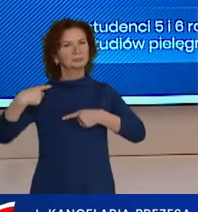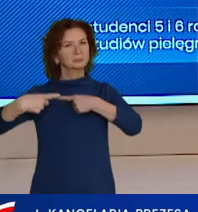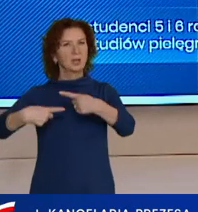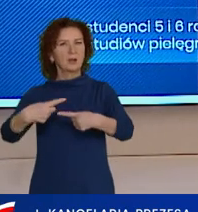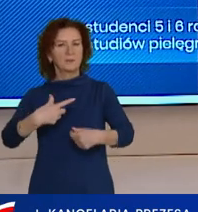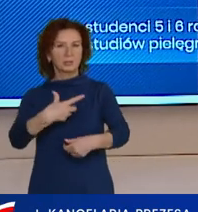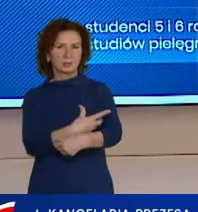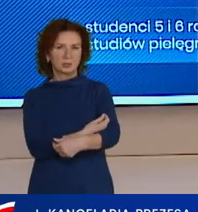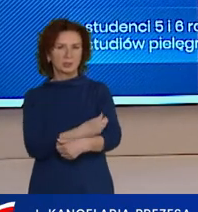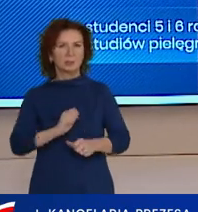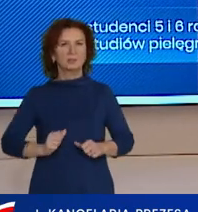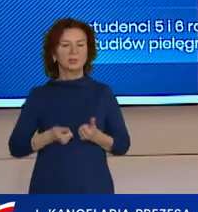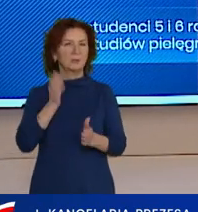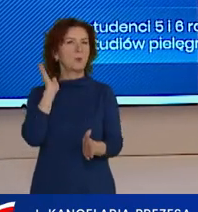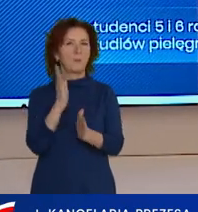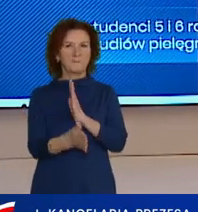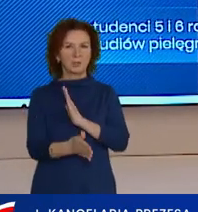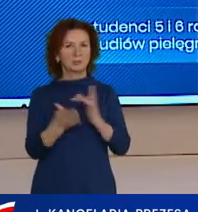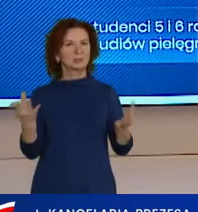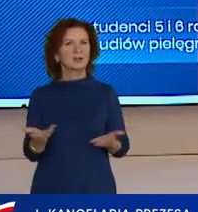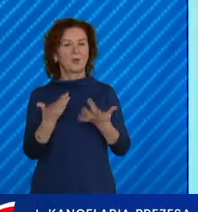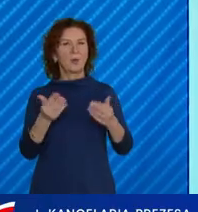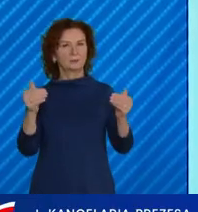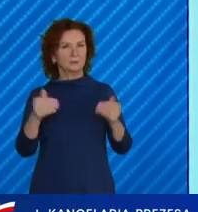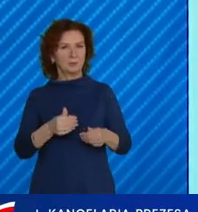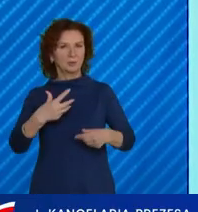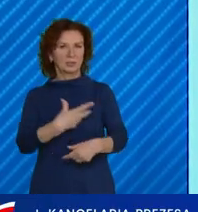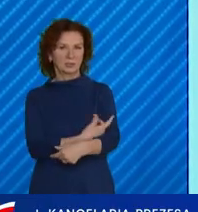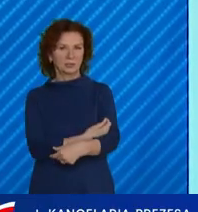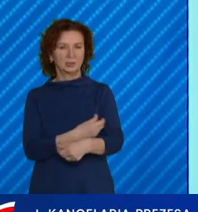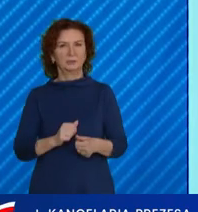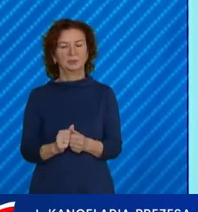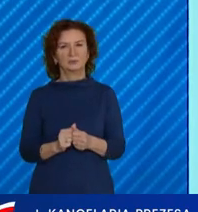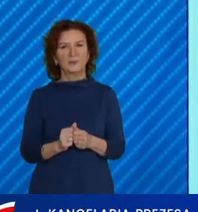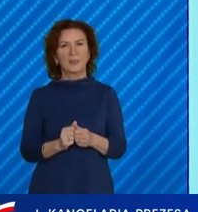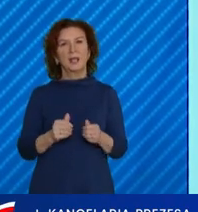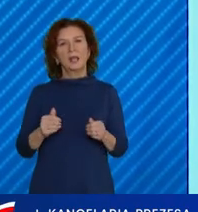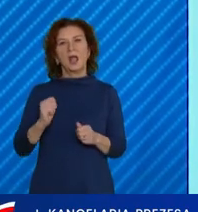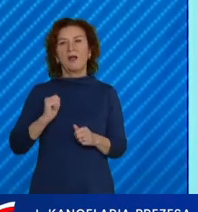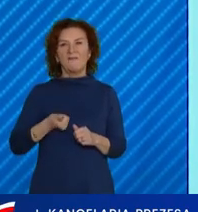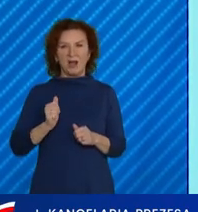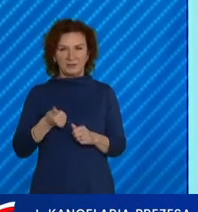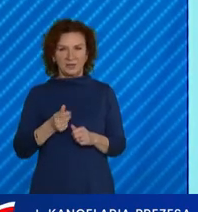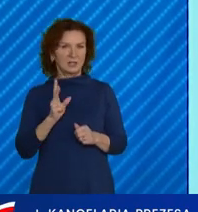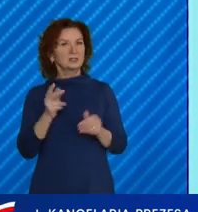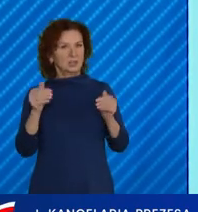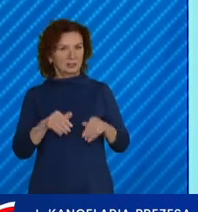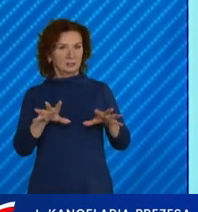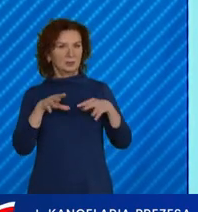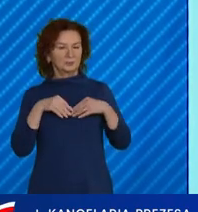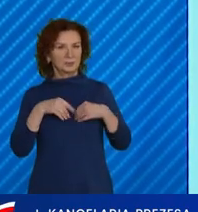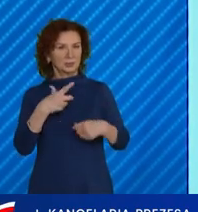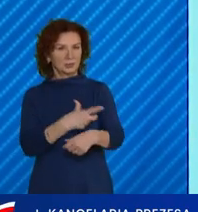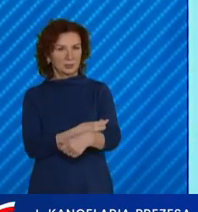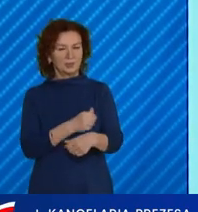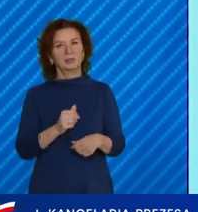szczepień, upraszczania procedur. Dość powiedzieć, że jeśli chodzi o kwalifikacje, to o ile do tej pory kwalifikować